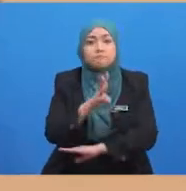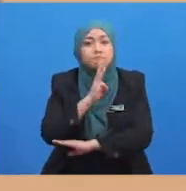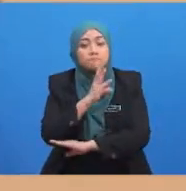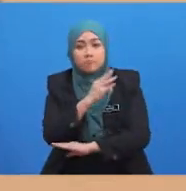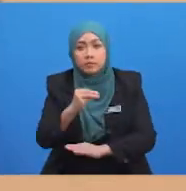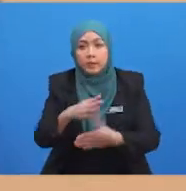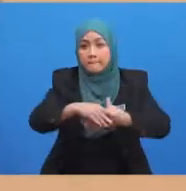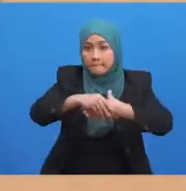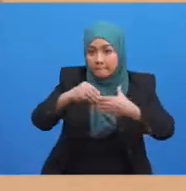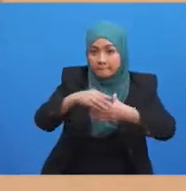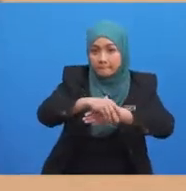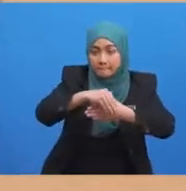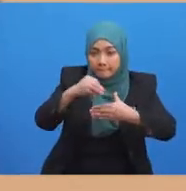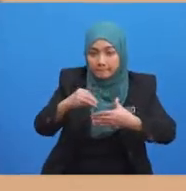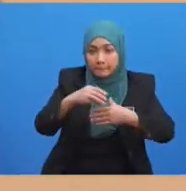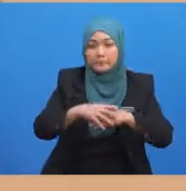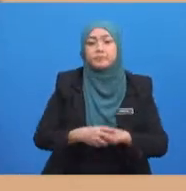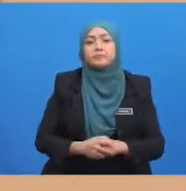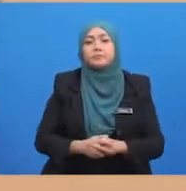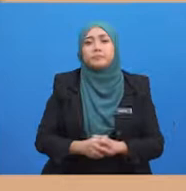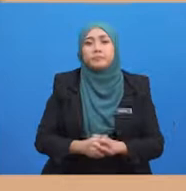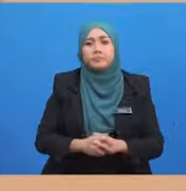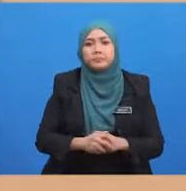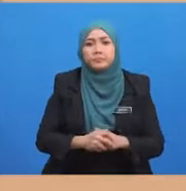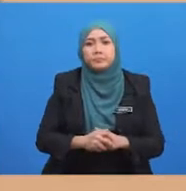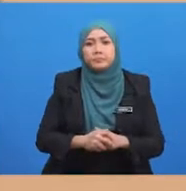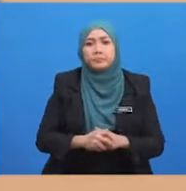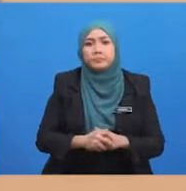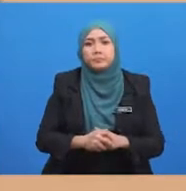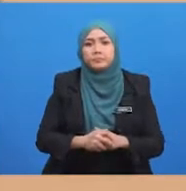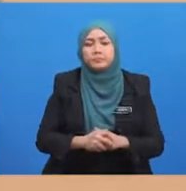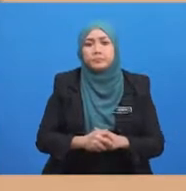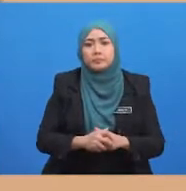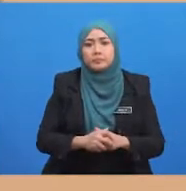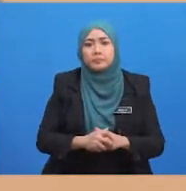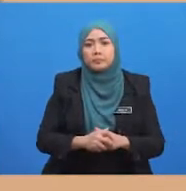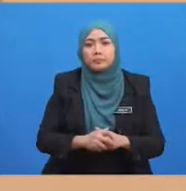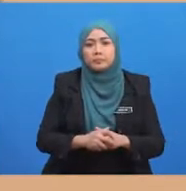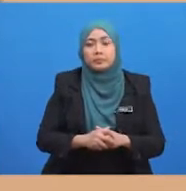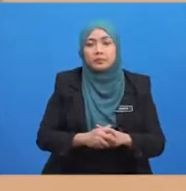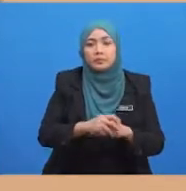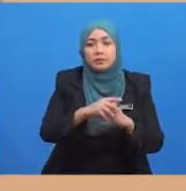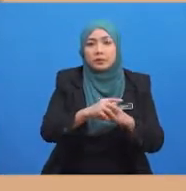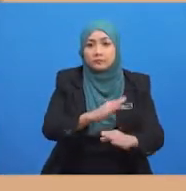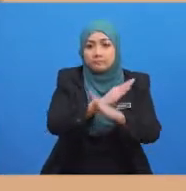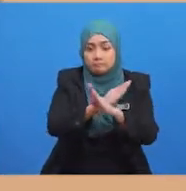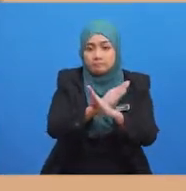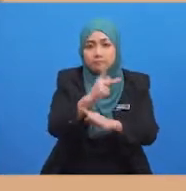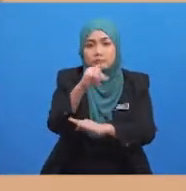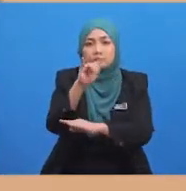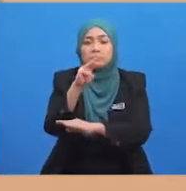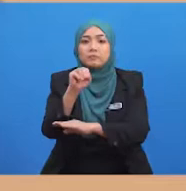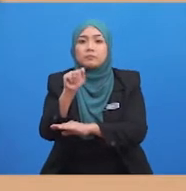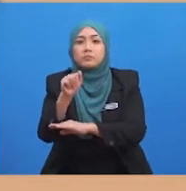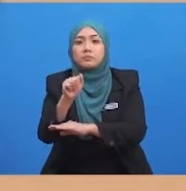yang baik, lengai terhadap bahan kimia, lebih tahan haba